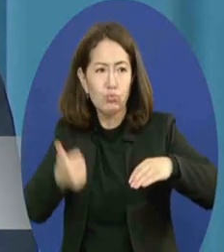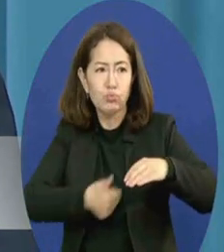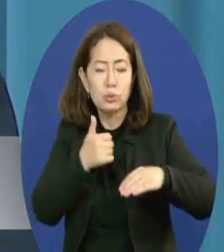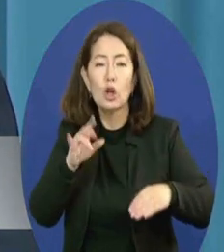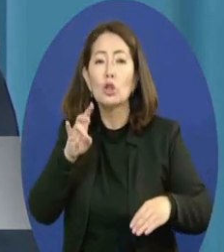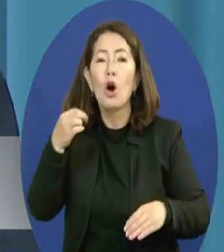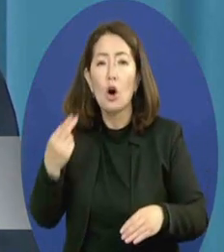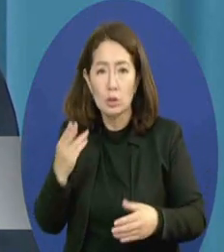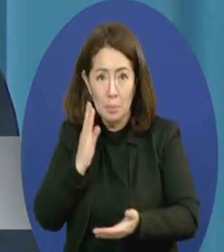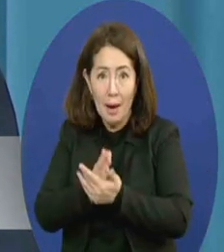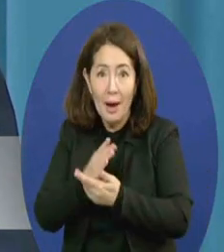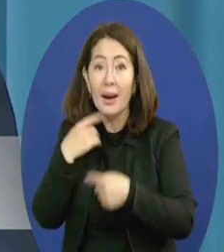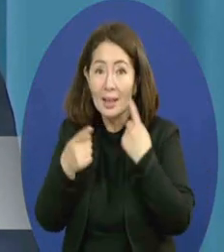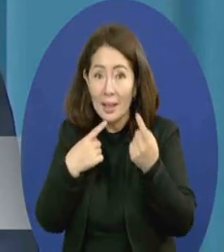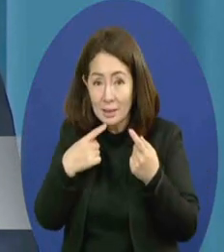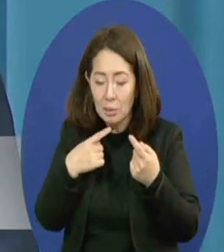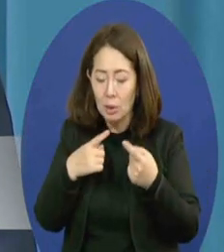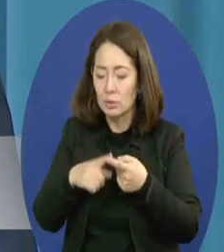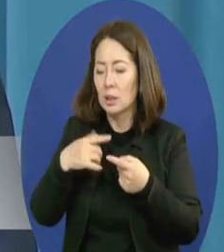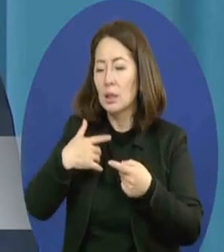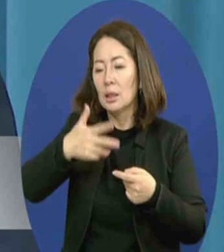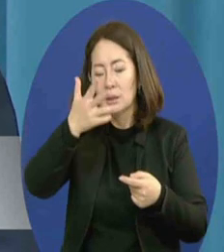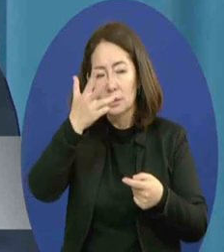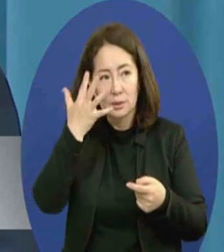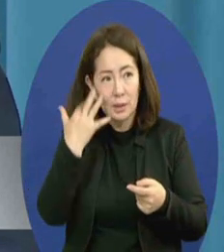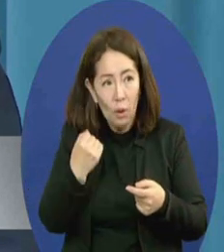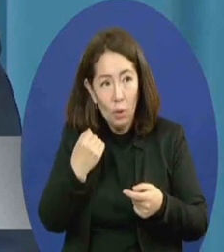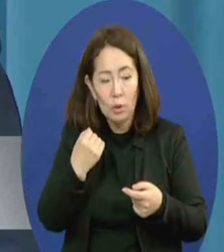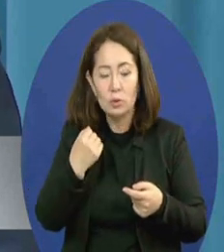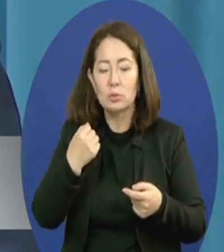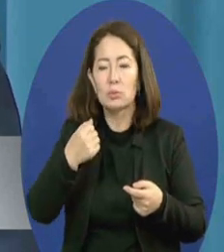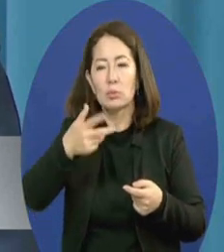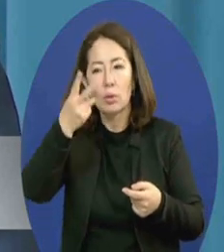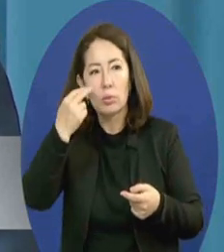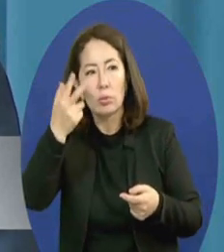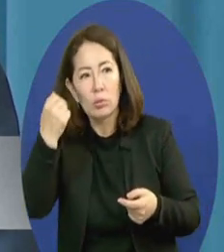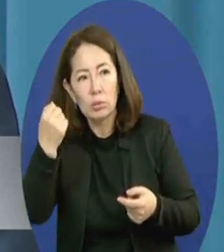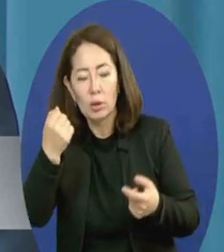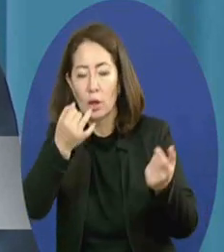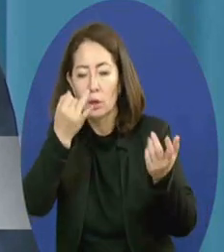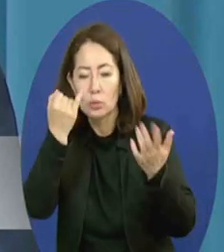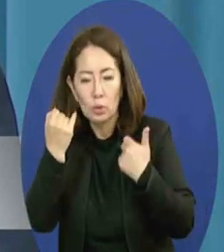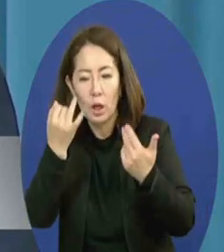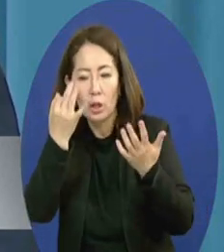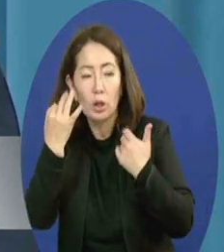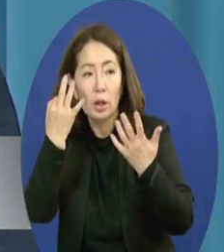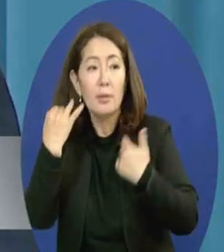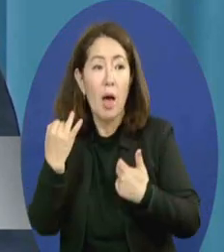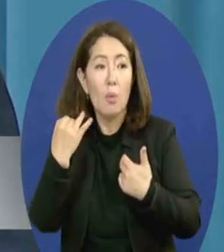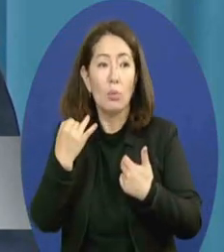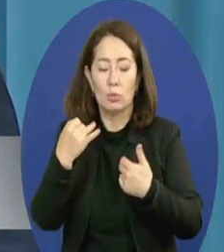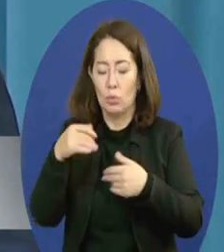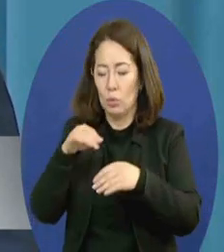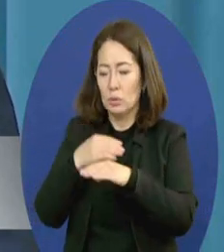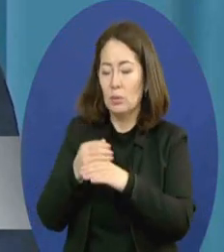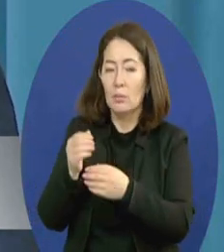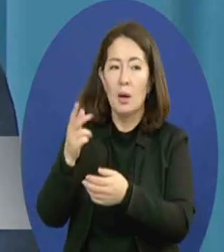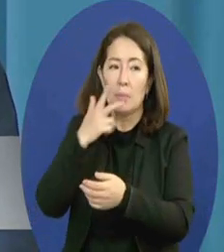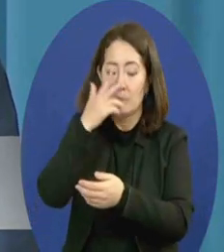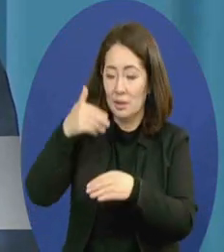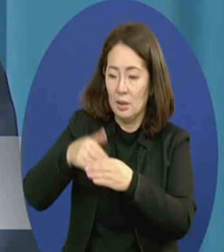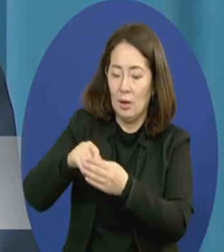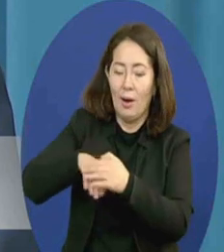ярилцсан. Ингээд цаашдаа 5 хоногоор бол 2-3 хоног яваад цаашдаа 6 хоног, 7 хоног, 8 хоног гээд за тэгээд явандаа бол